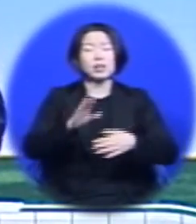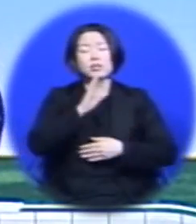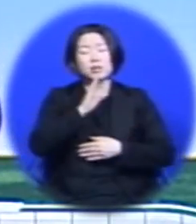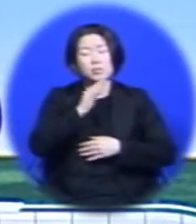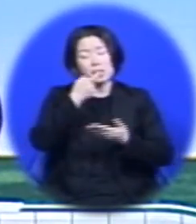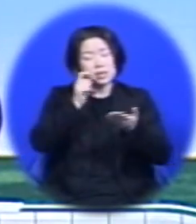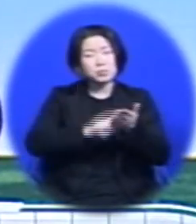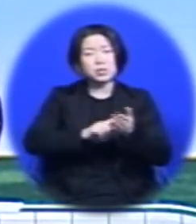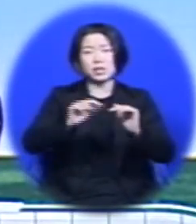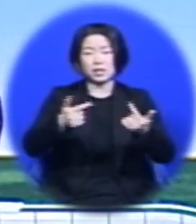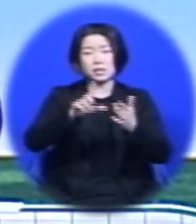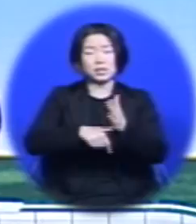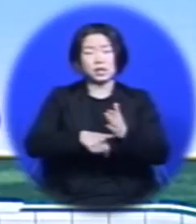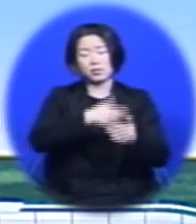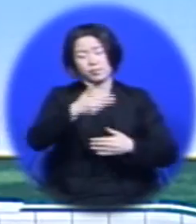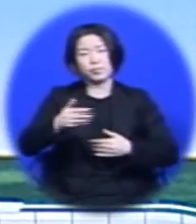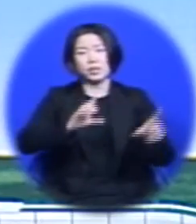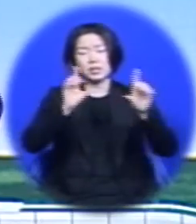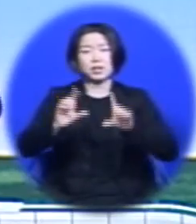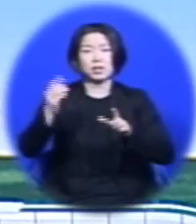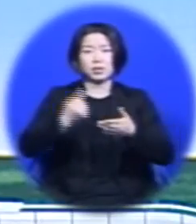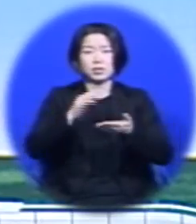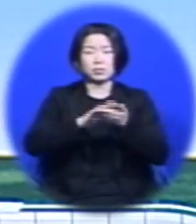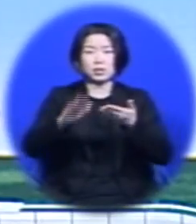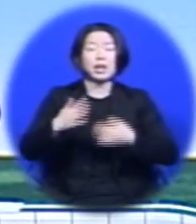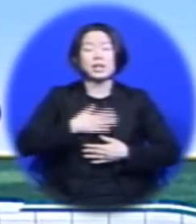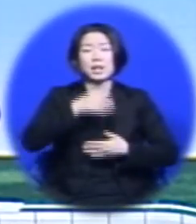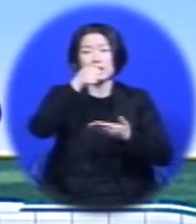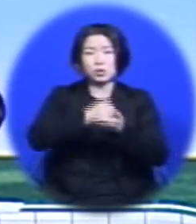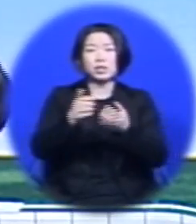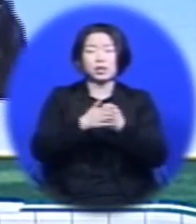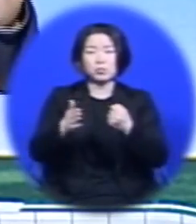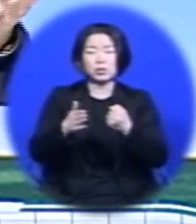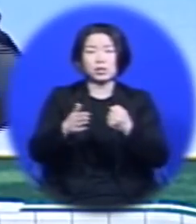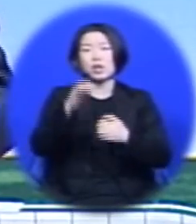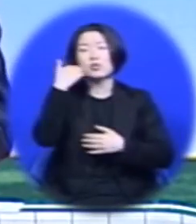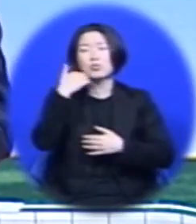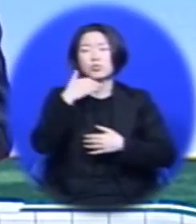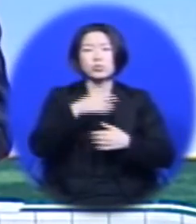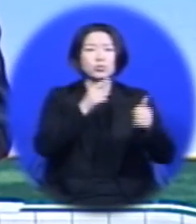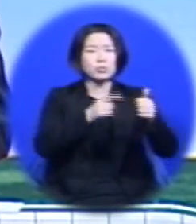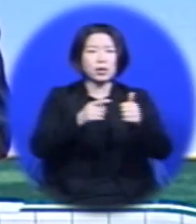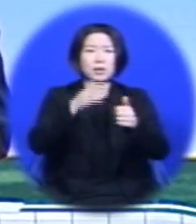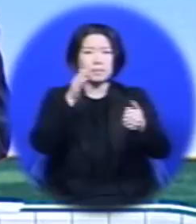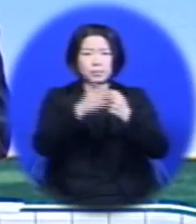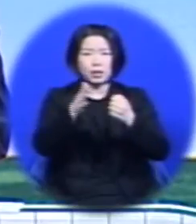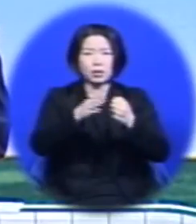않은 시간을 보냈습니다 제제 때문인데 누구를 다 답니까